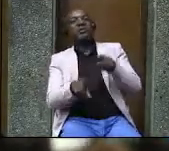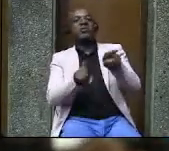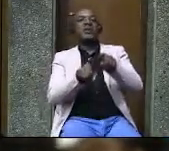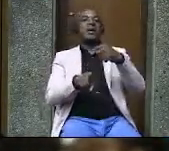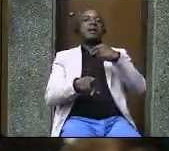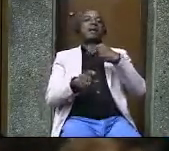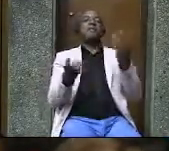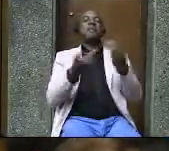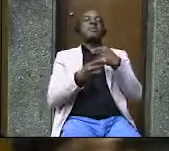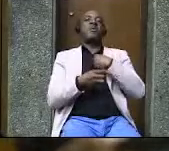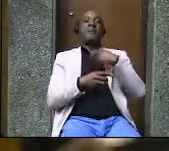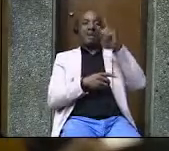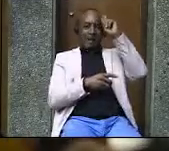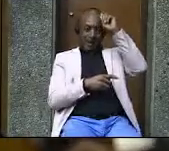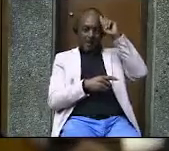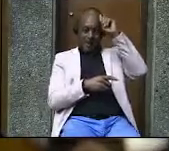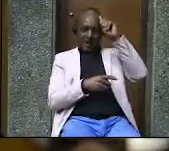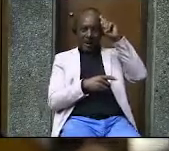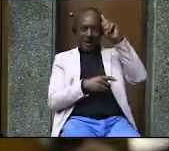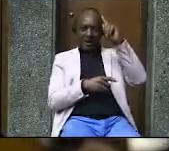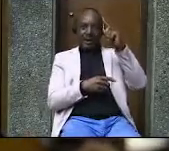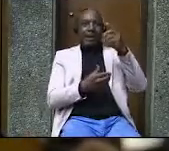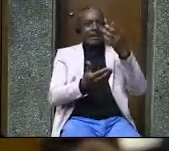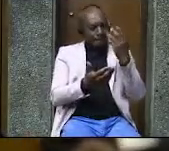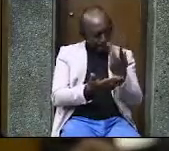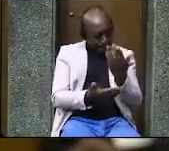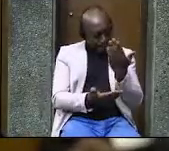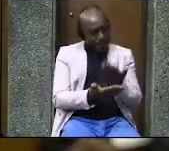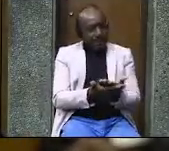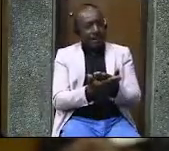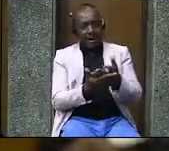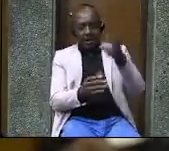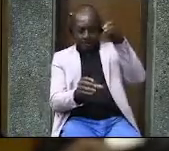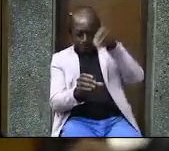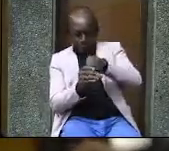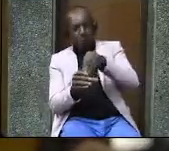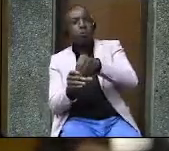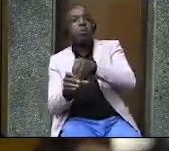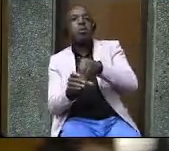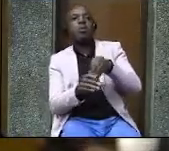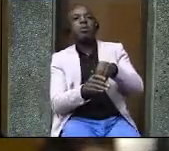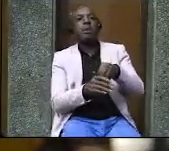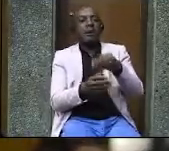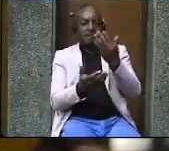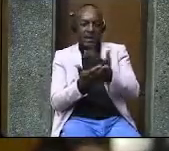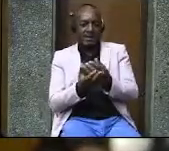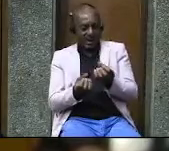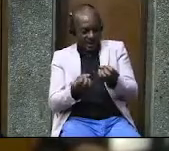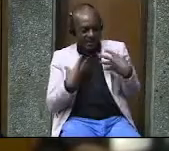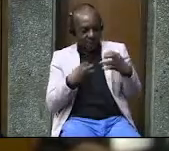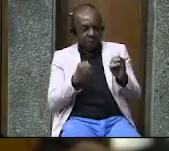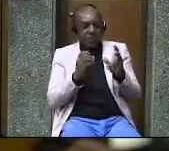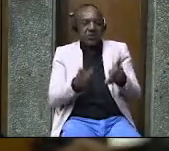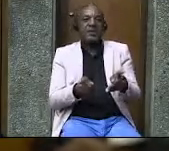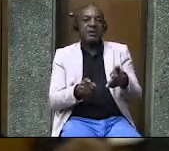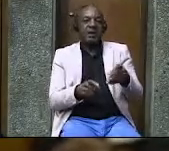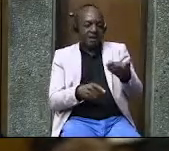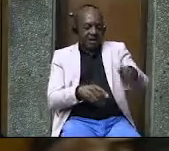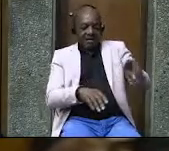nje abamnyama ma bafakwe bakhona ukuthi nabo bangene ku-agriculture especially